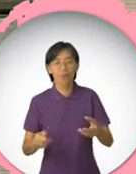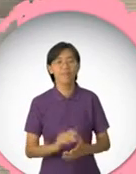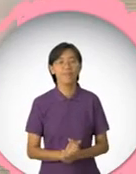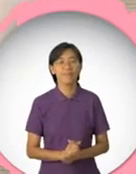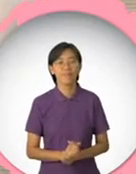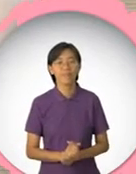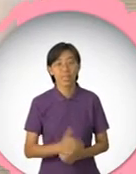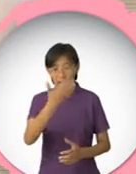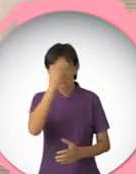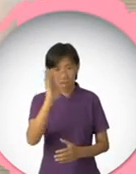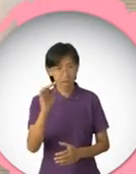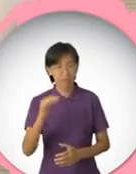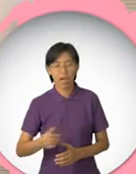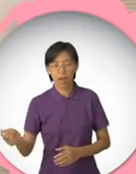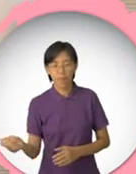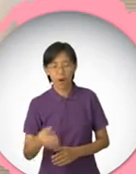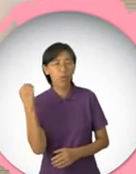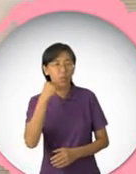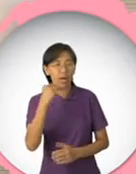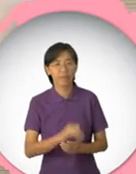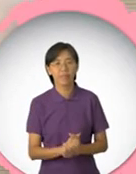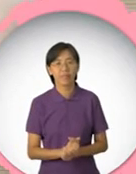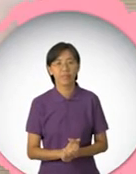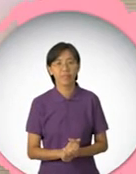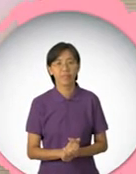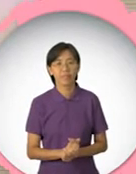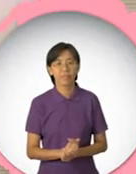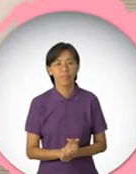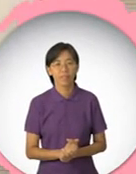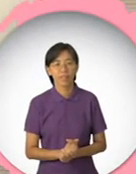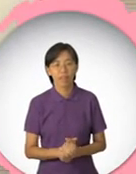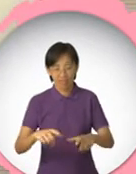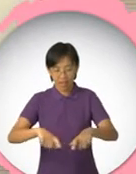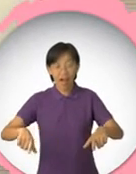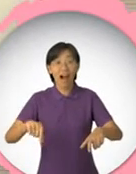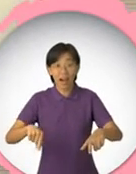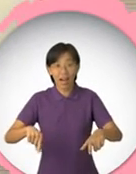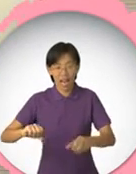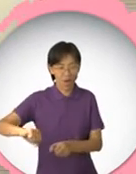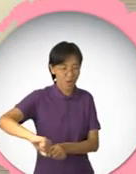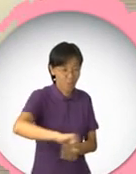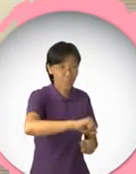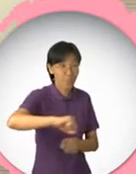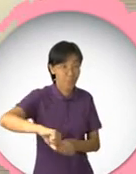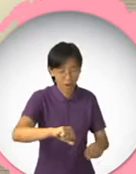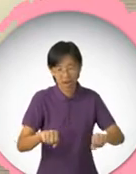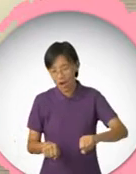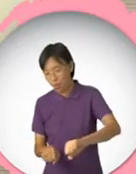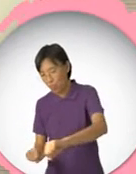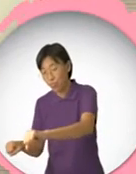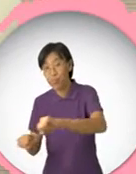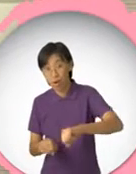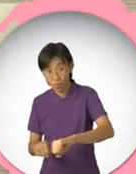ะคะอย่าลืมว่าโรยแป้งนวลบางๆเวลาเรารีดจากตรงกลาง ครับผม ไปด้านข้าง กลางออกขวาก ลางออกซ้